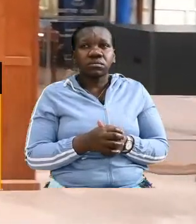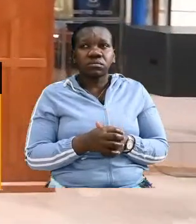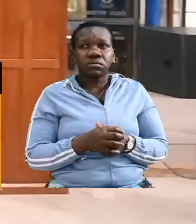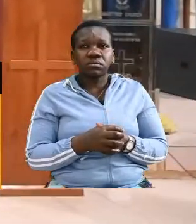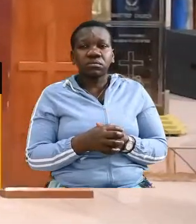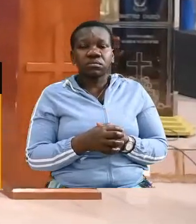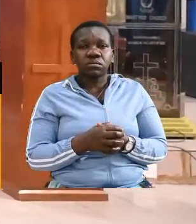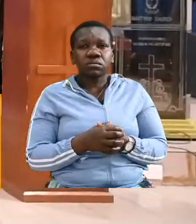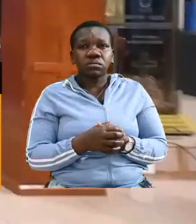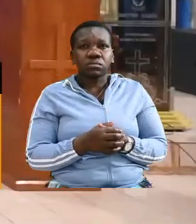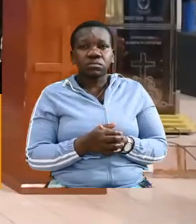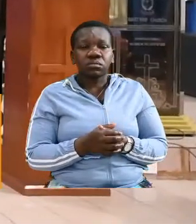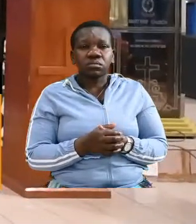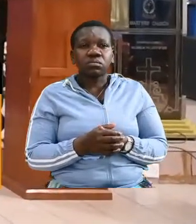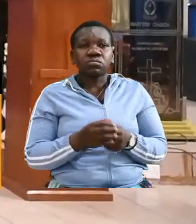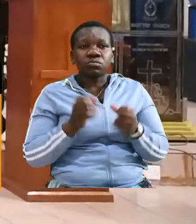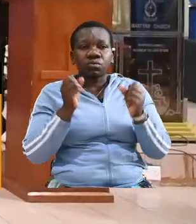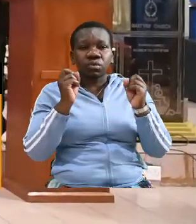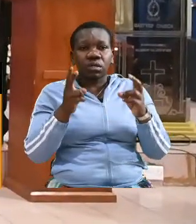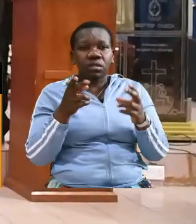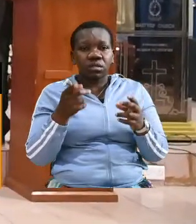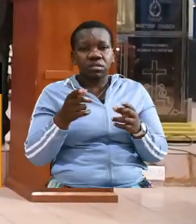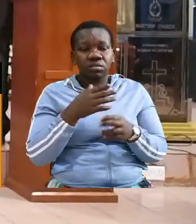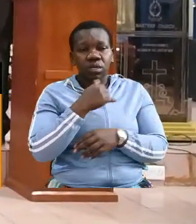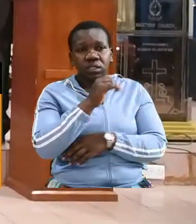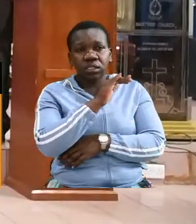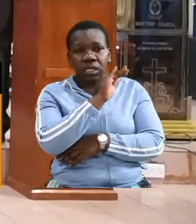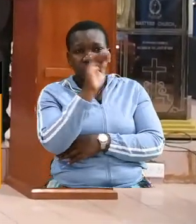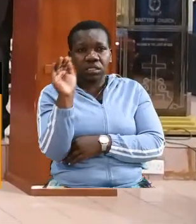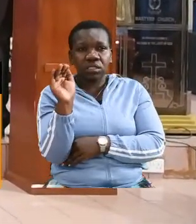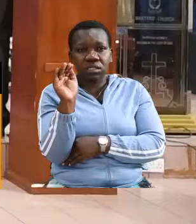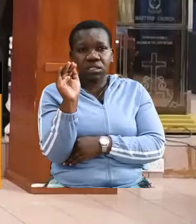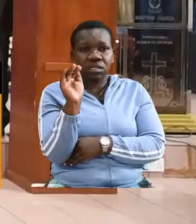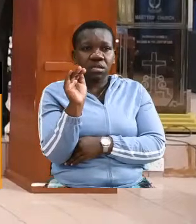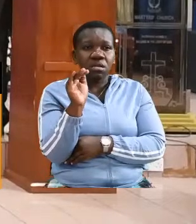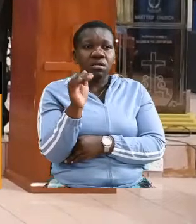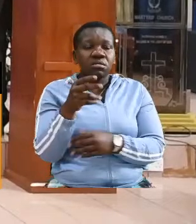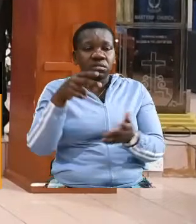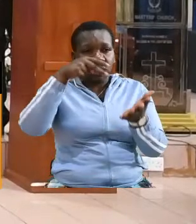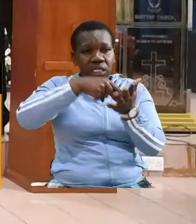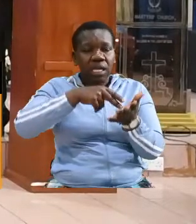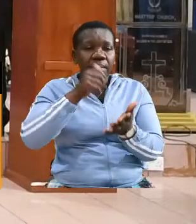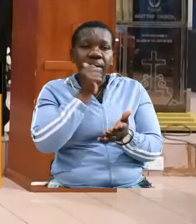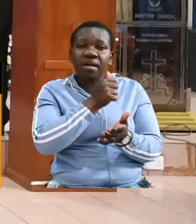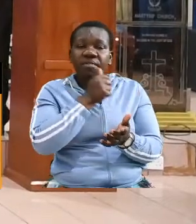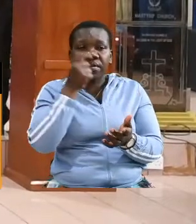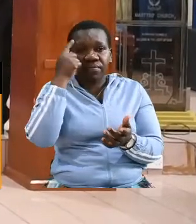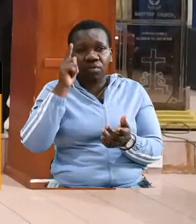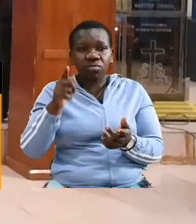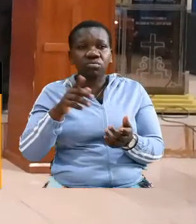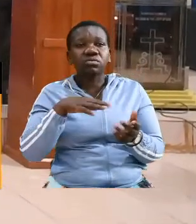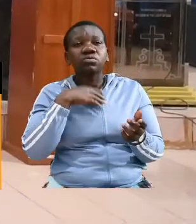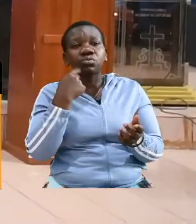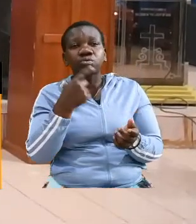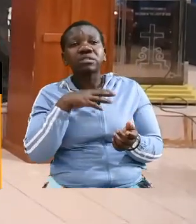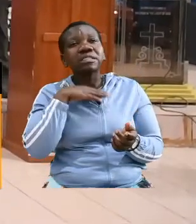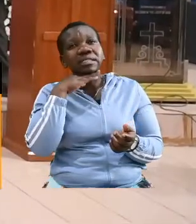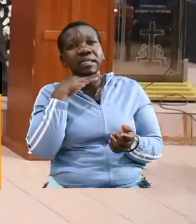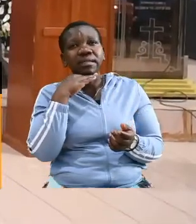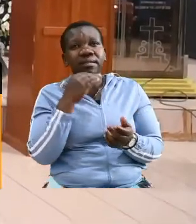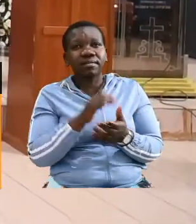ningeomba tusimame kwa dakika moja heshima, nikialika mchungaji wetu wa Kobe na familia. Asanteni kwa kunisikiliza.